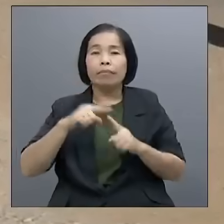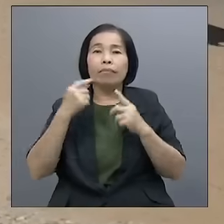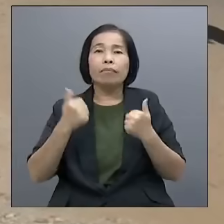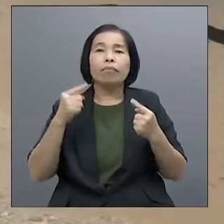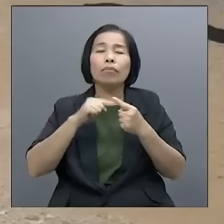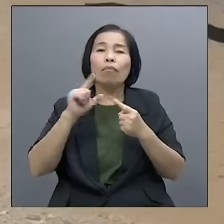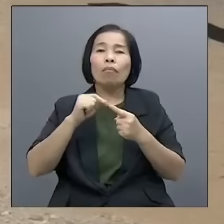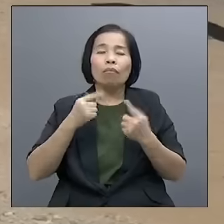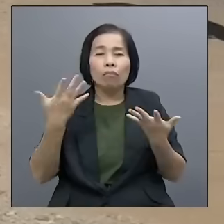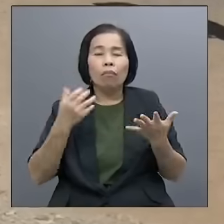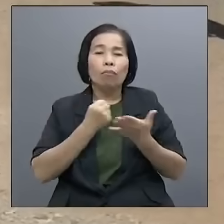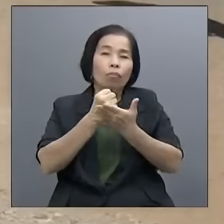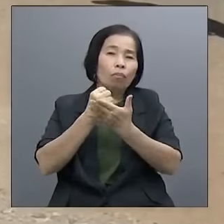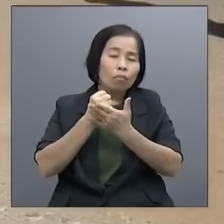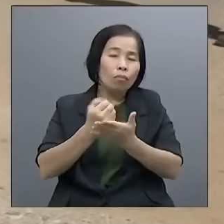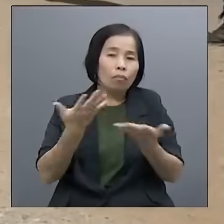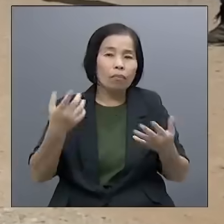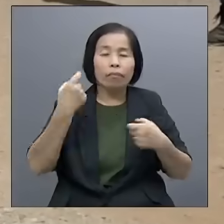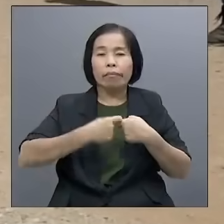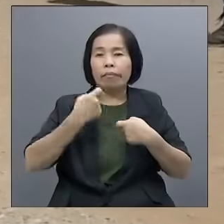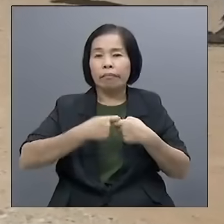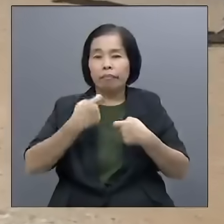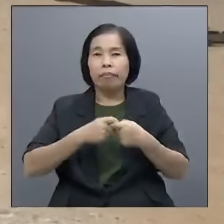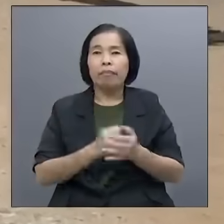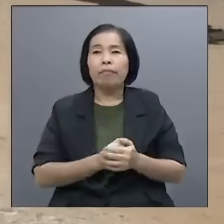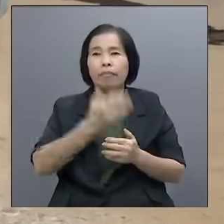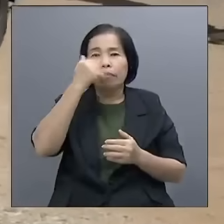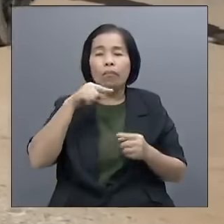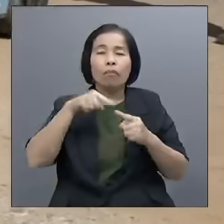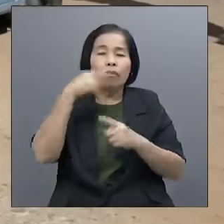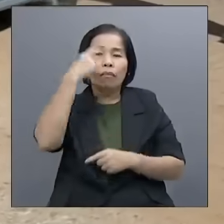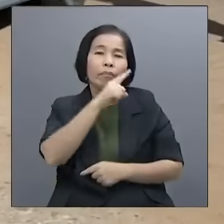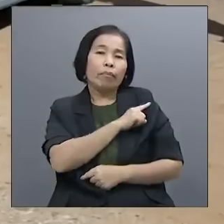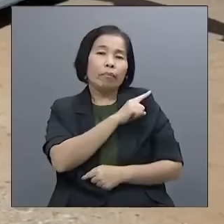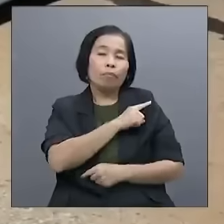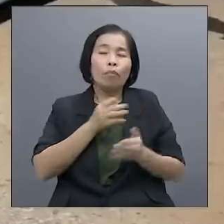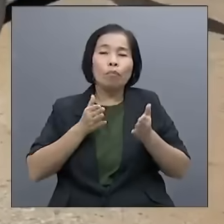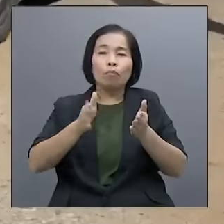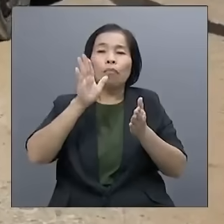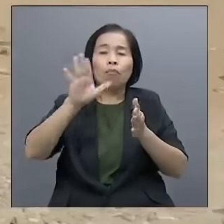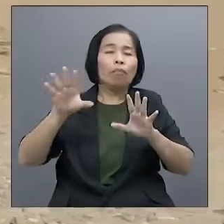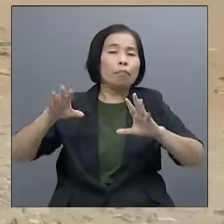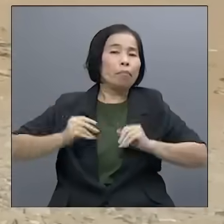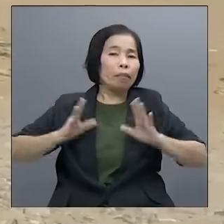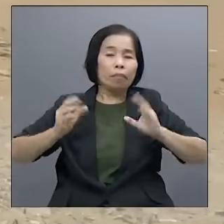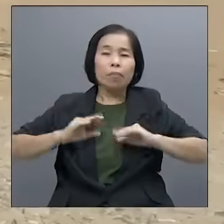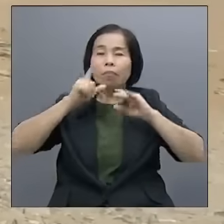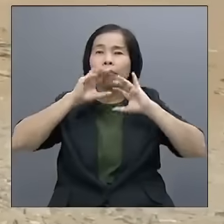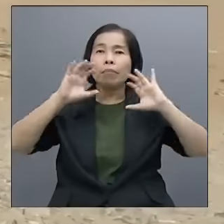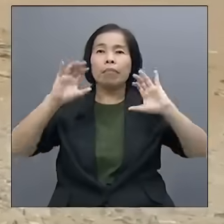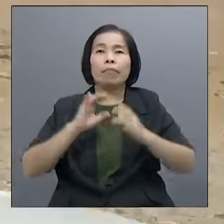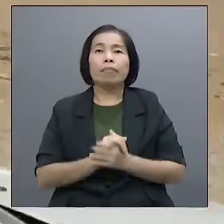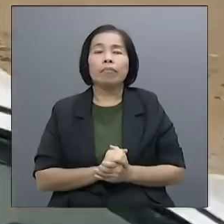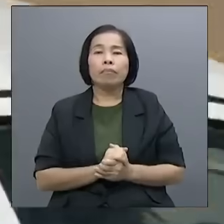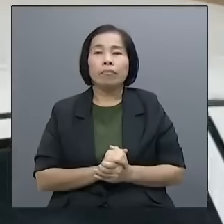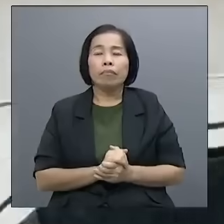การลำเลียงความช่วยเหลือเข้าไปในพื้นที่ประสบภัยที่อยู่ในความดูแลของฝ่ายต่อต้านรัฐบาลในกรุงทริโปลีนะคะแม้ว่ารัฐ